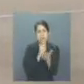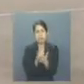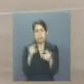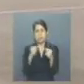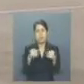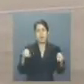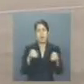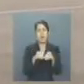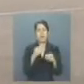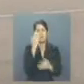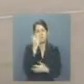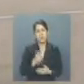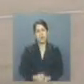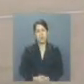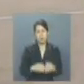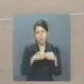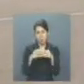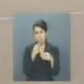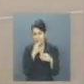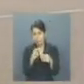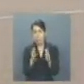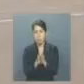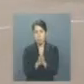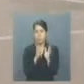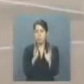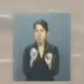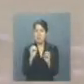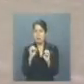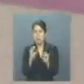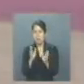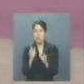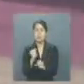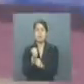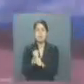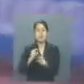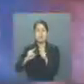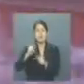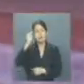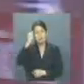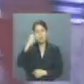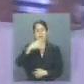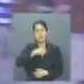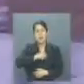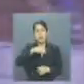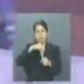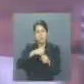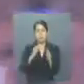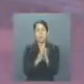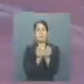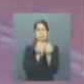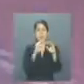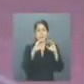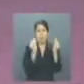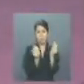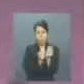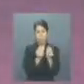ใหม่ซึ่งพวกเขารวมถึงนักเตะสตาฟโค้ชและเจ้าหน้าที่ทีมเองก็อยากใช้เวลาอยู่กับครอบครัวขณะเดียวกันในช่วงห